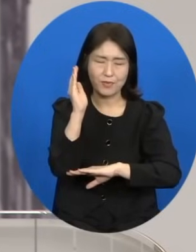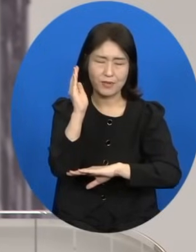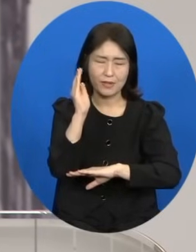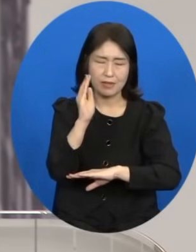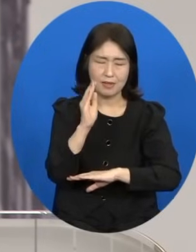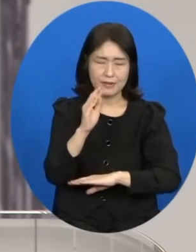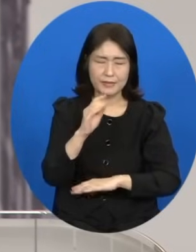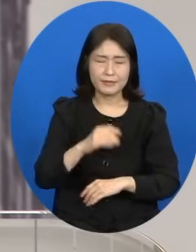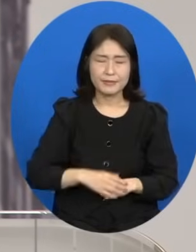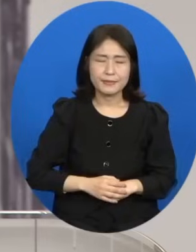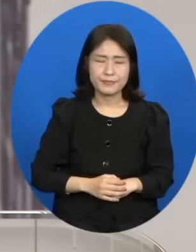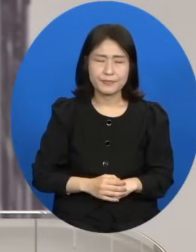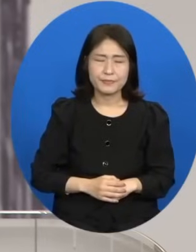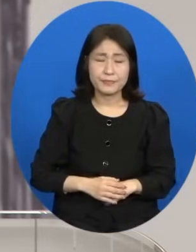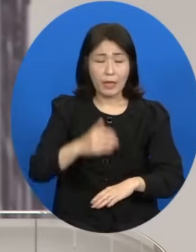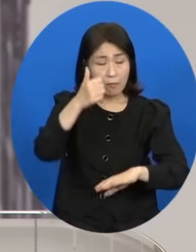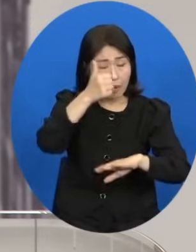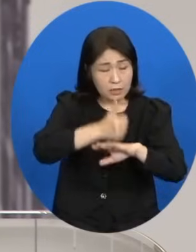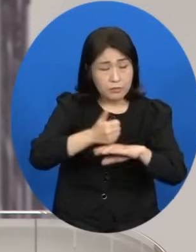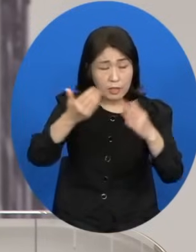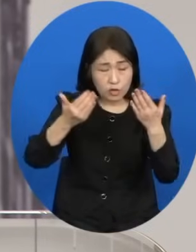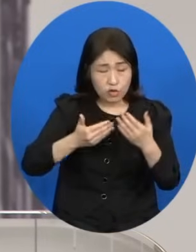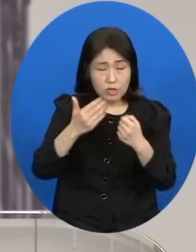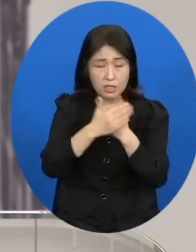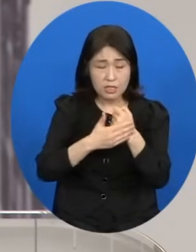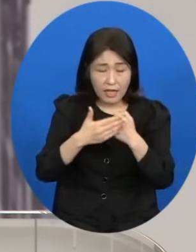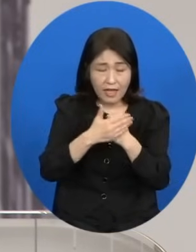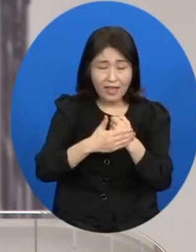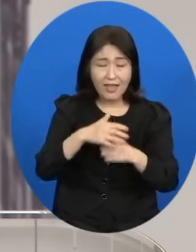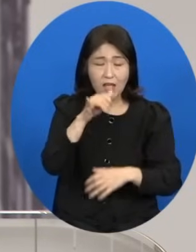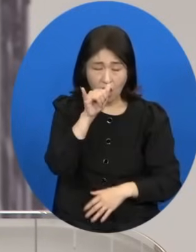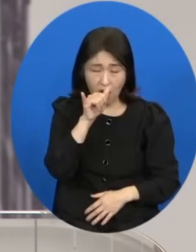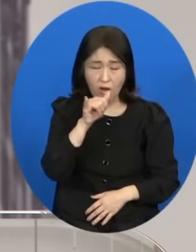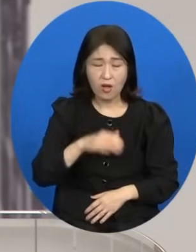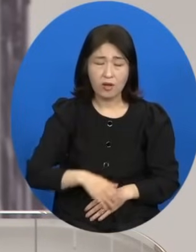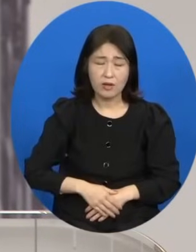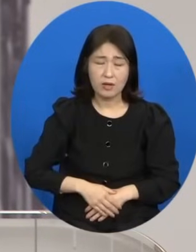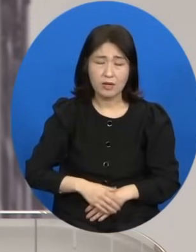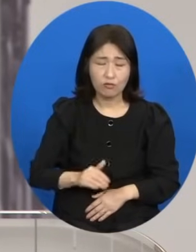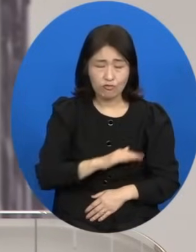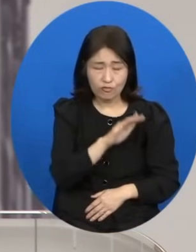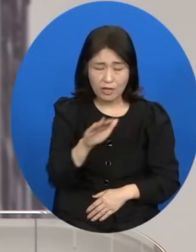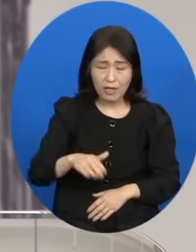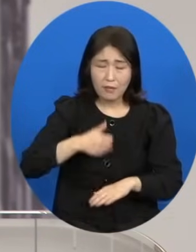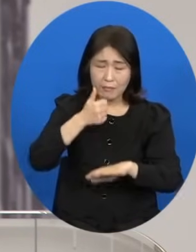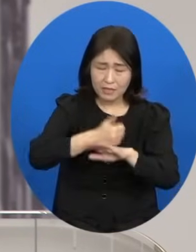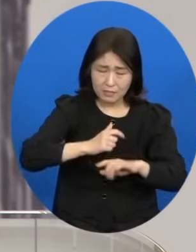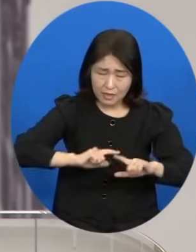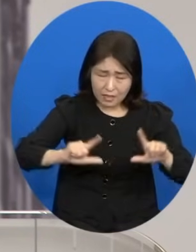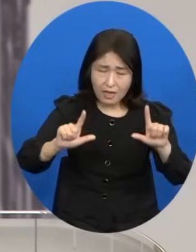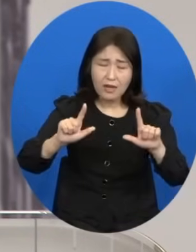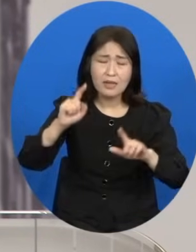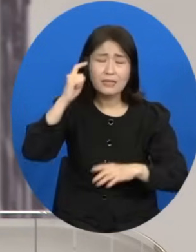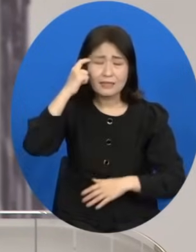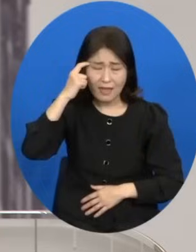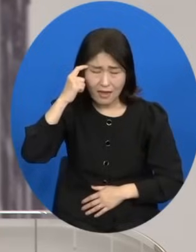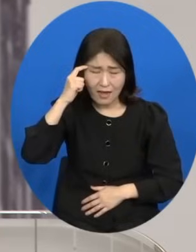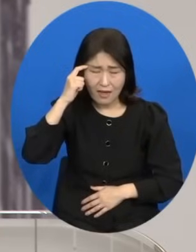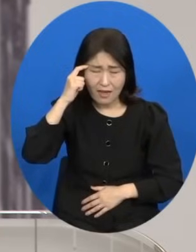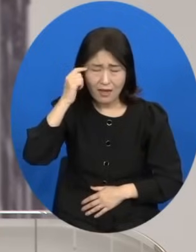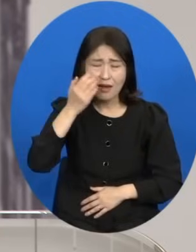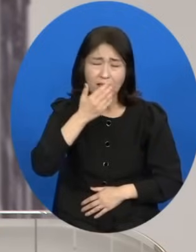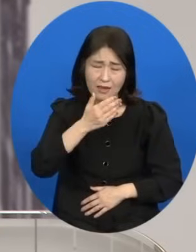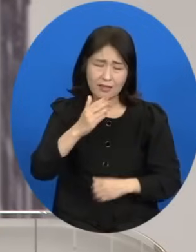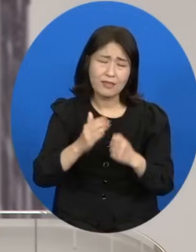묵상하였습니다 마지막에 주는 은혜가 있고 영감이 있습니다 우리의 마지막날을 생각하기 때문에 그렇습니다 지혜 있는